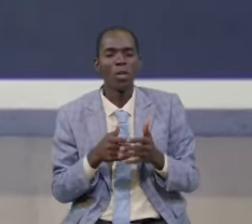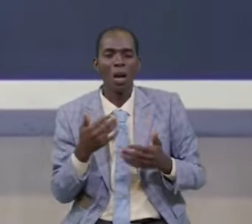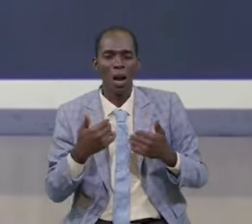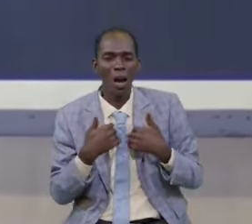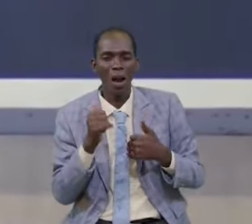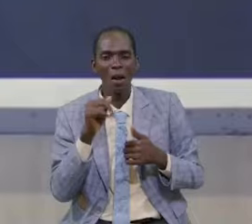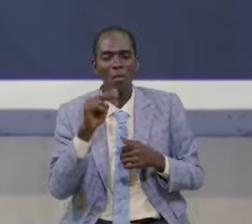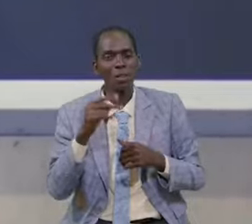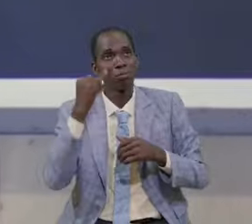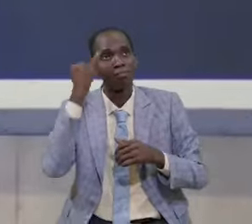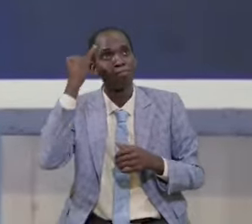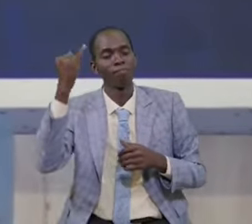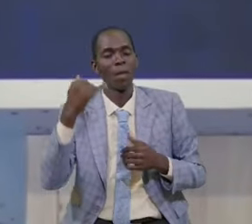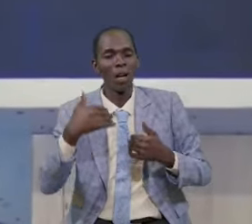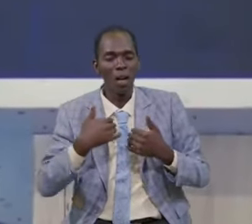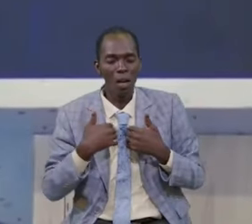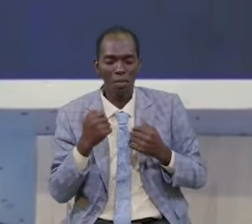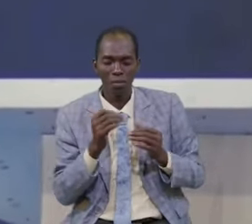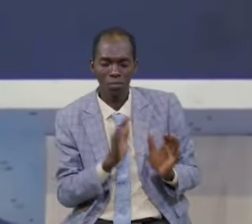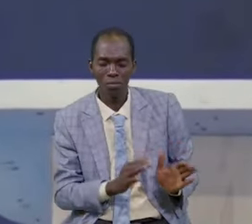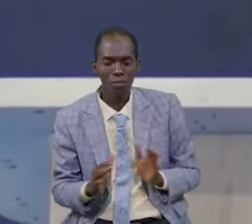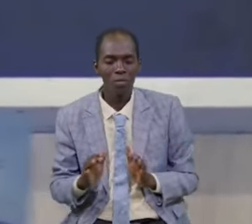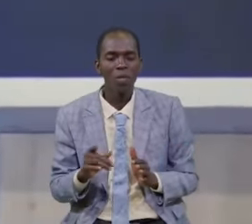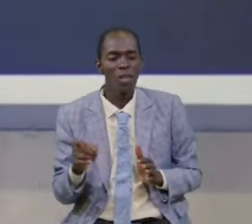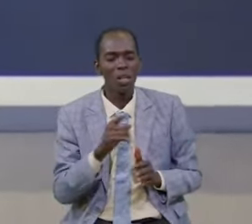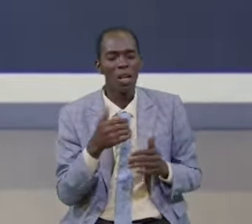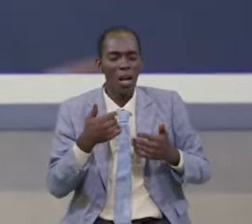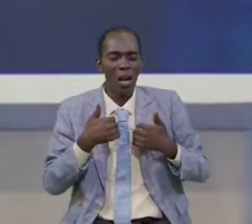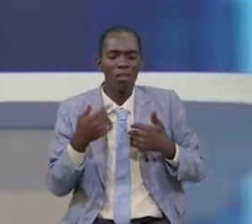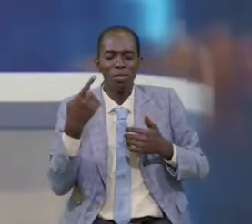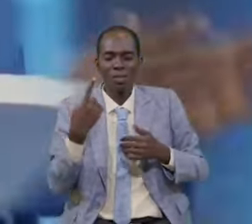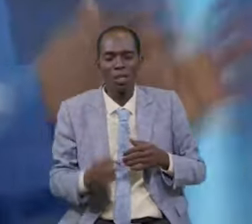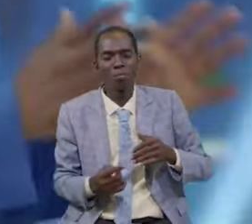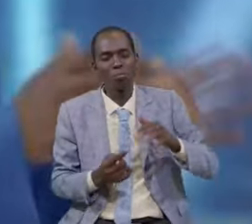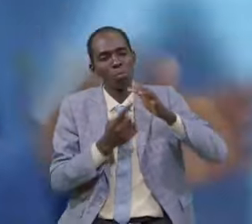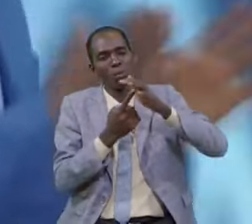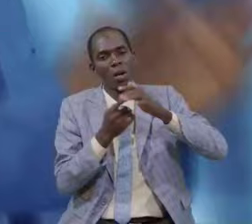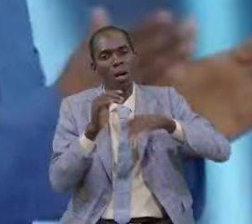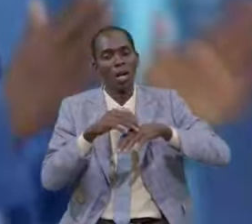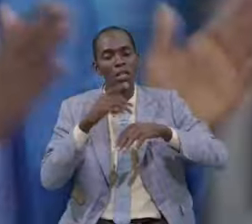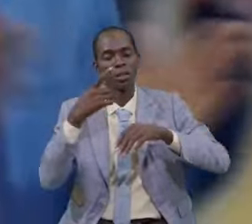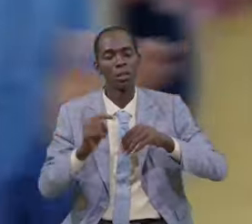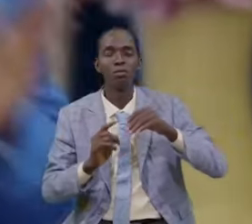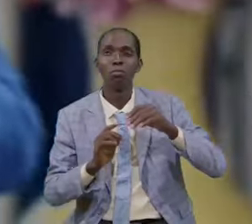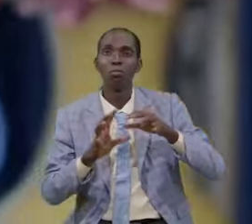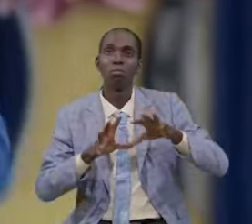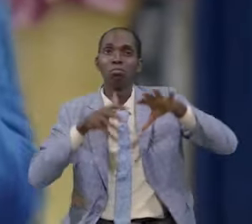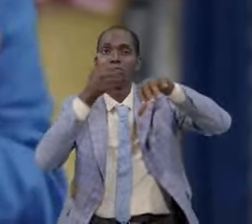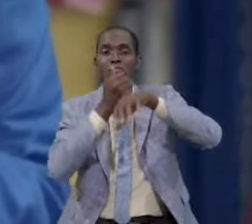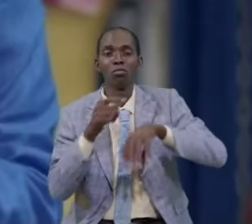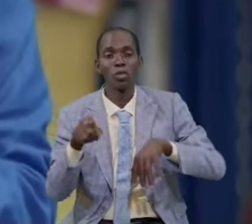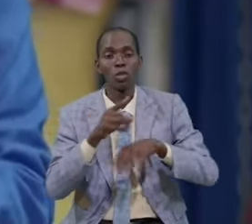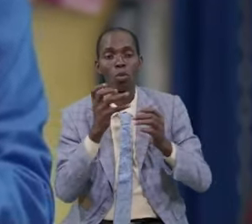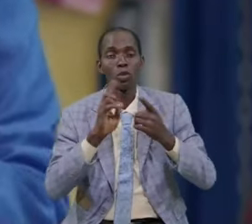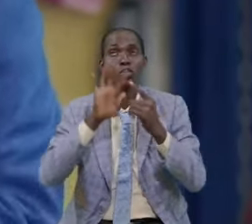ont une idée. Ils ont un sommet. Le sommet de la montagne qu'ils visent. Et ils disent, oh, cet objectif est devant moi